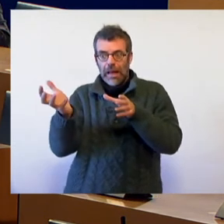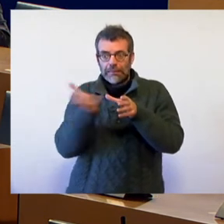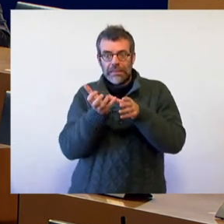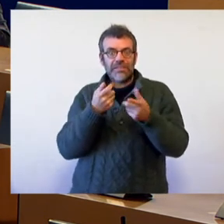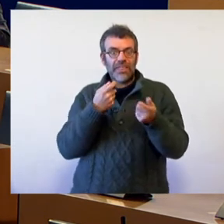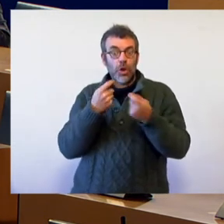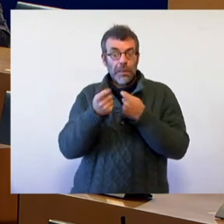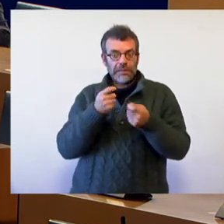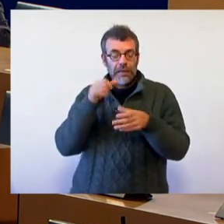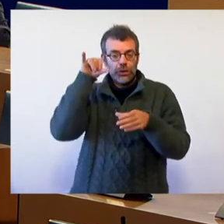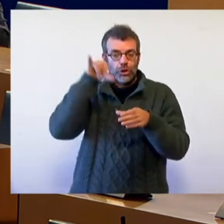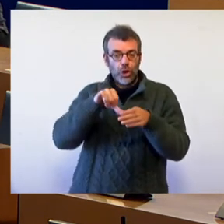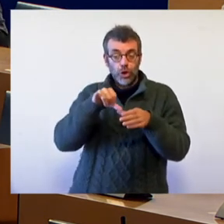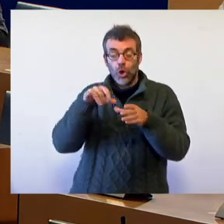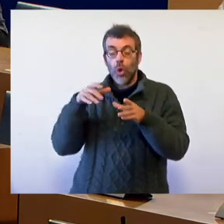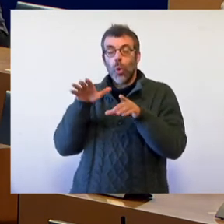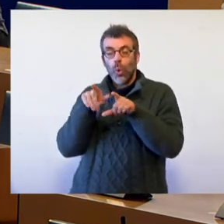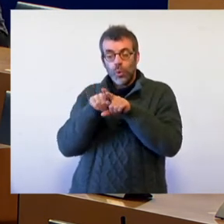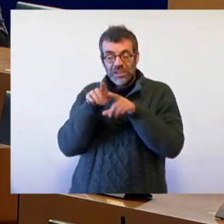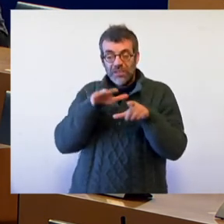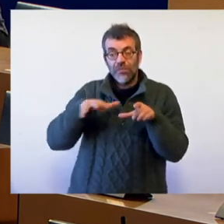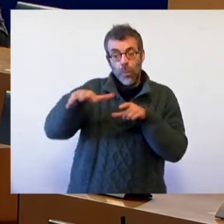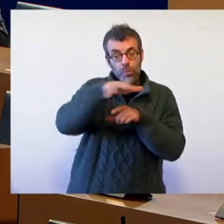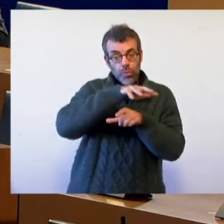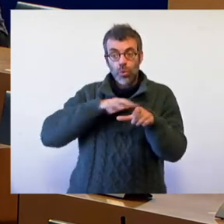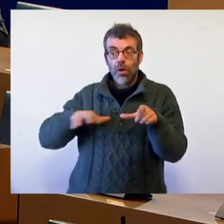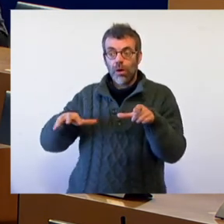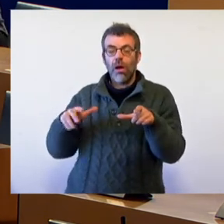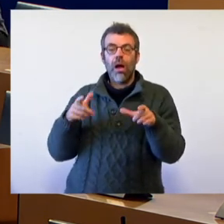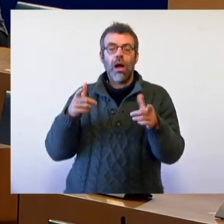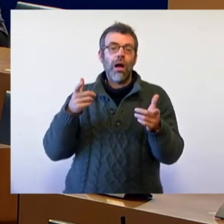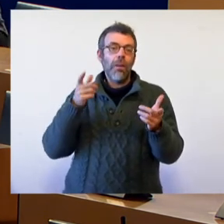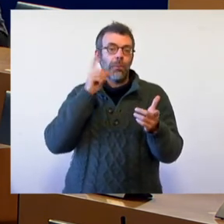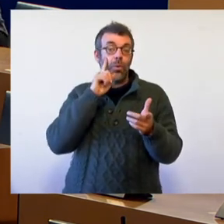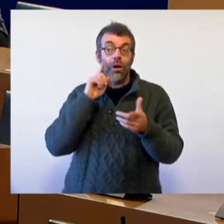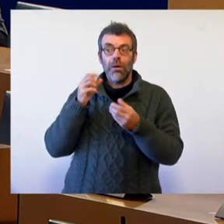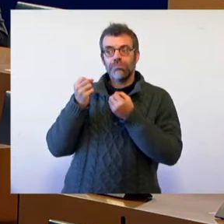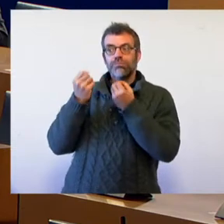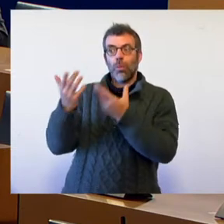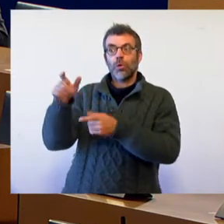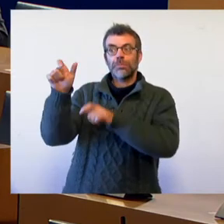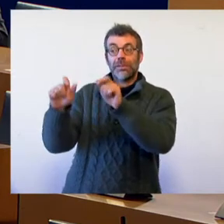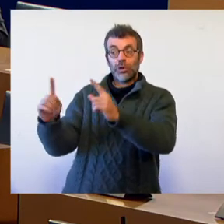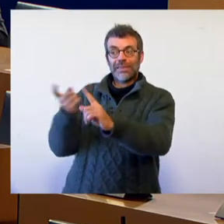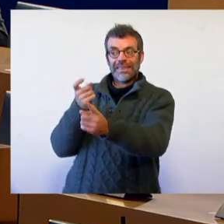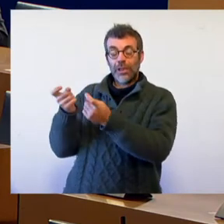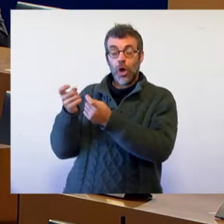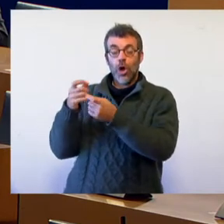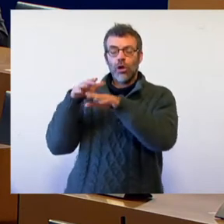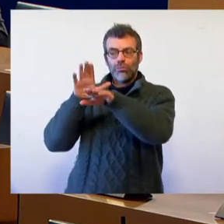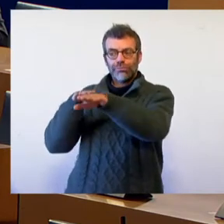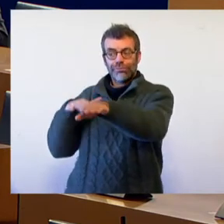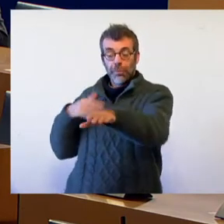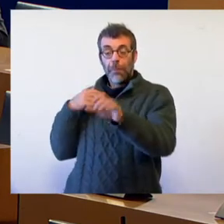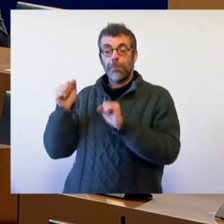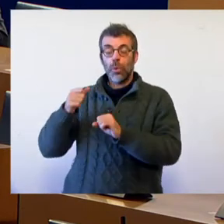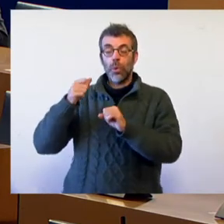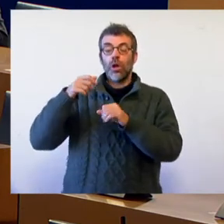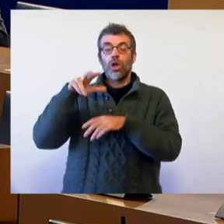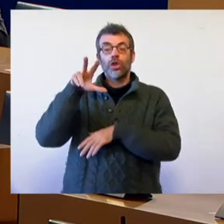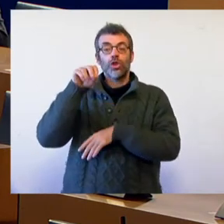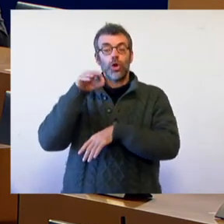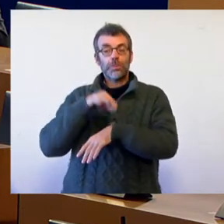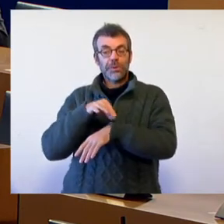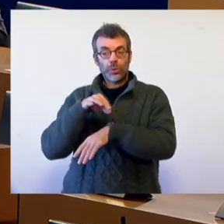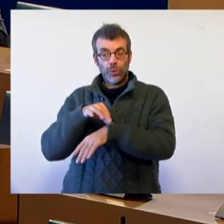en permettant aux clients de venir stationner gratuitement 30 minutes pour pouvoir